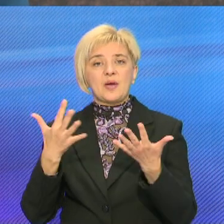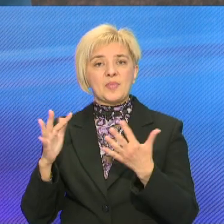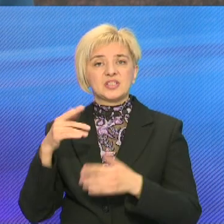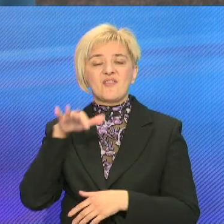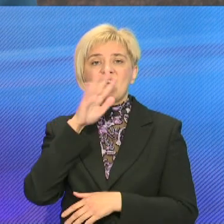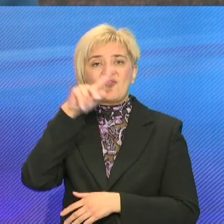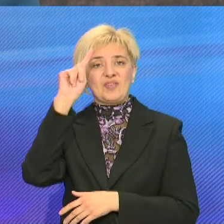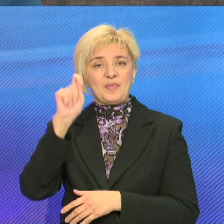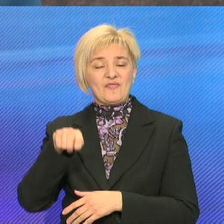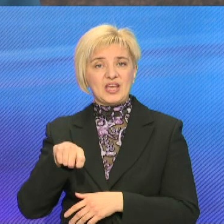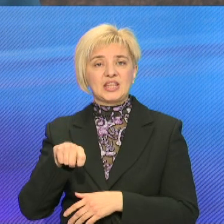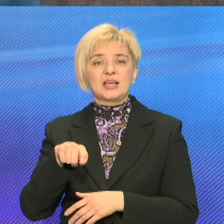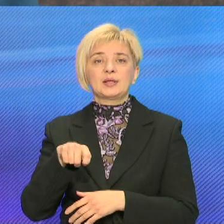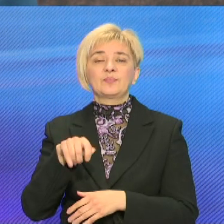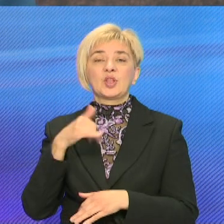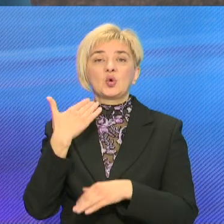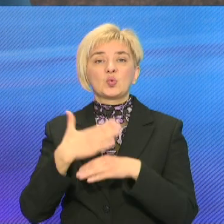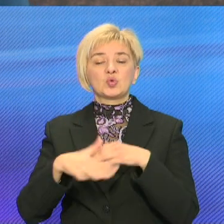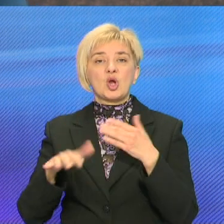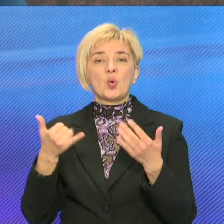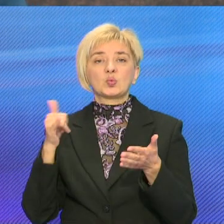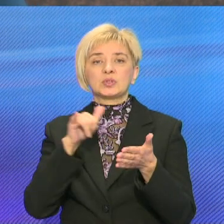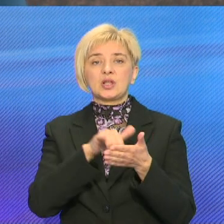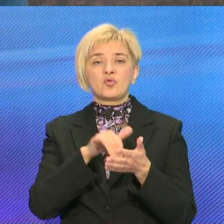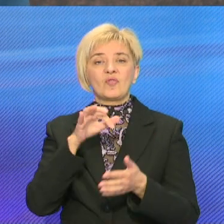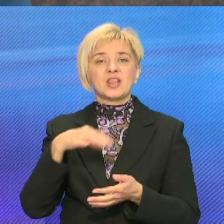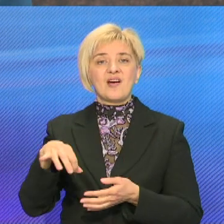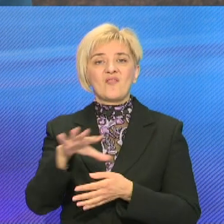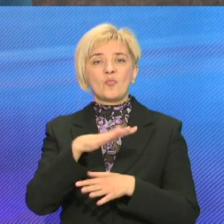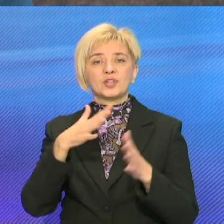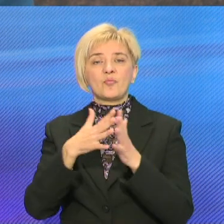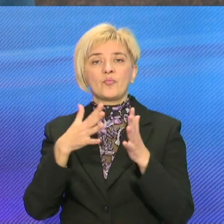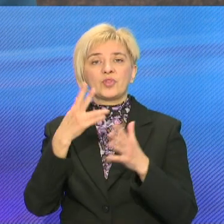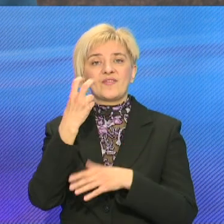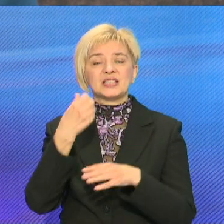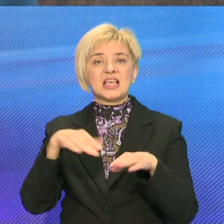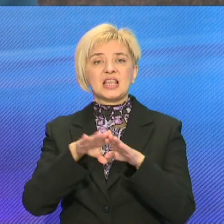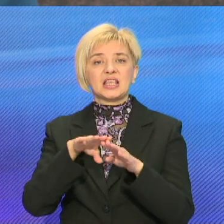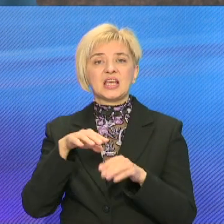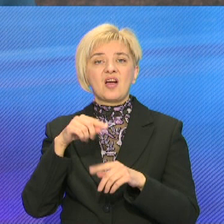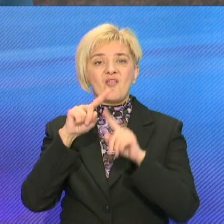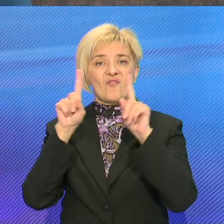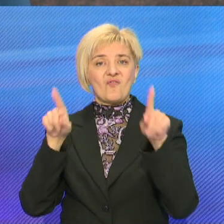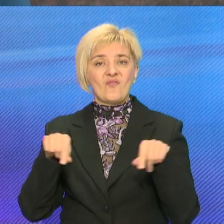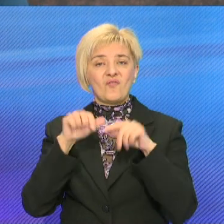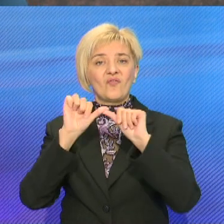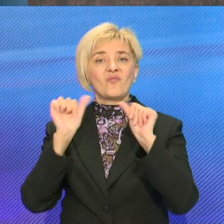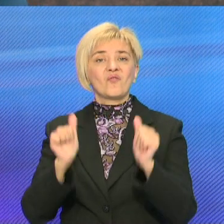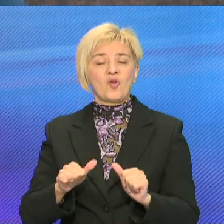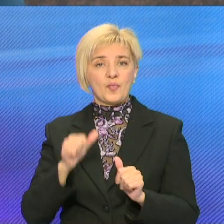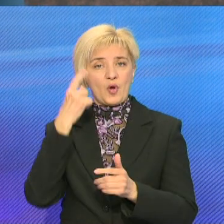Великой Отечественной войны. Уже установлено в области 200 таких визуальных форм увековечения.